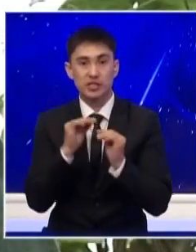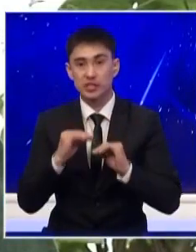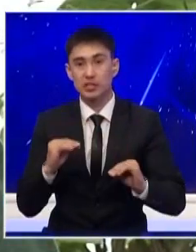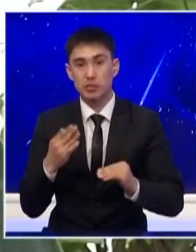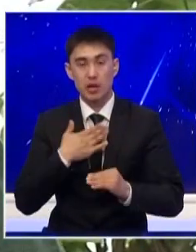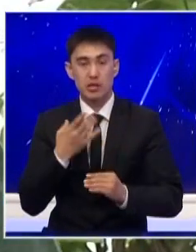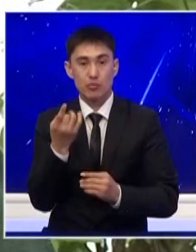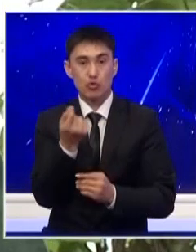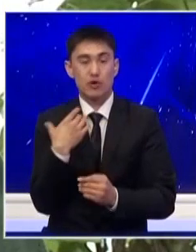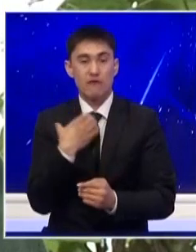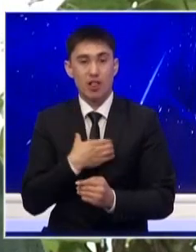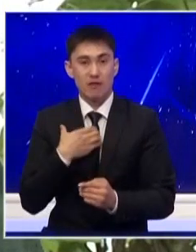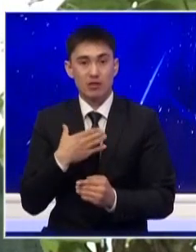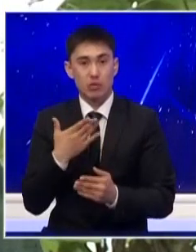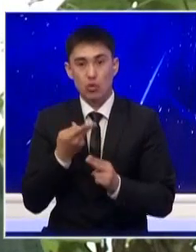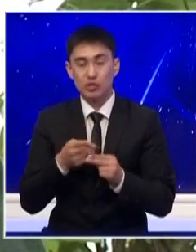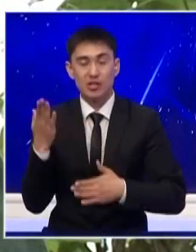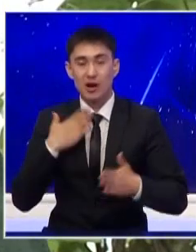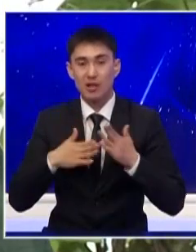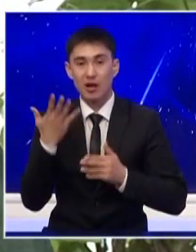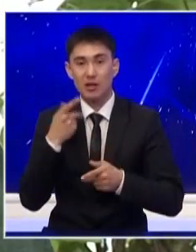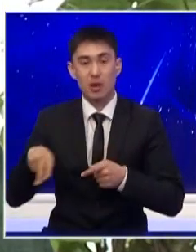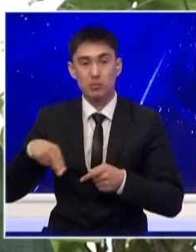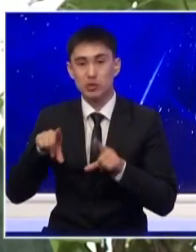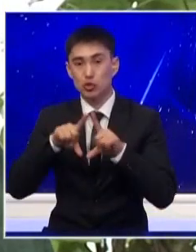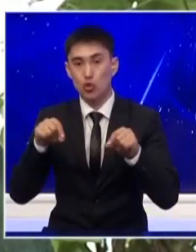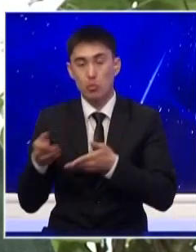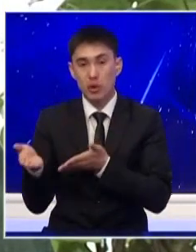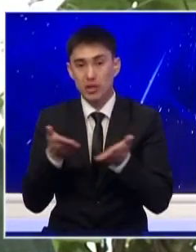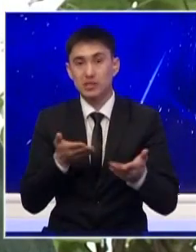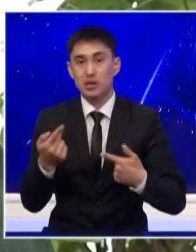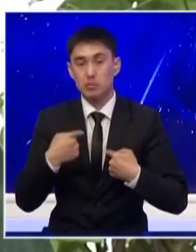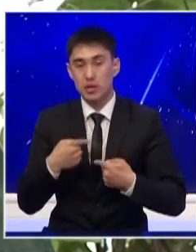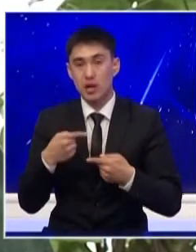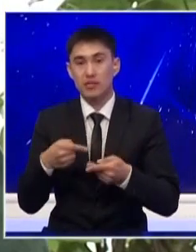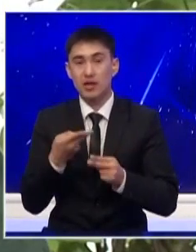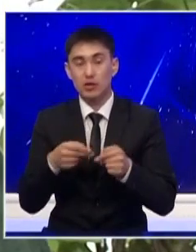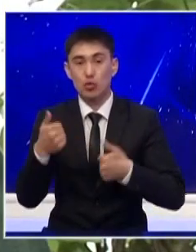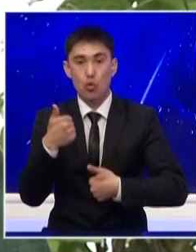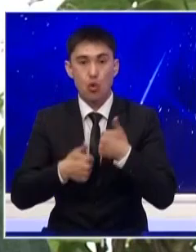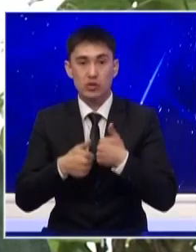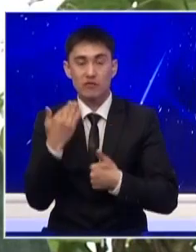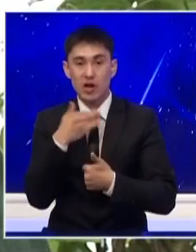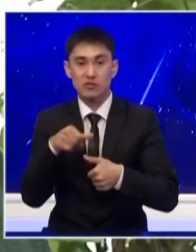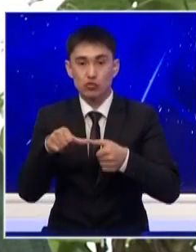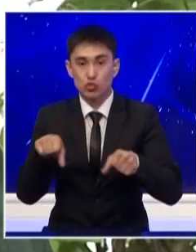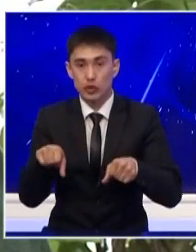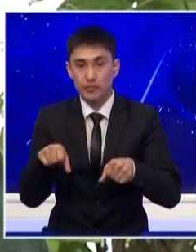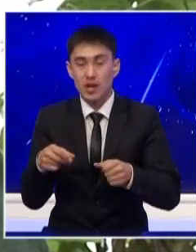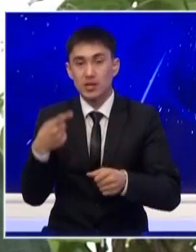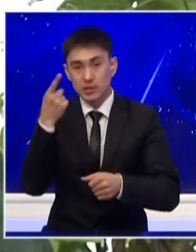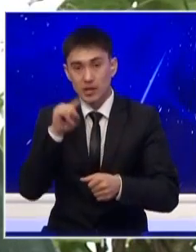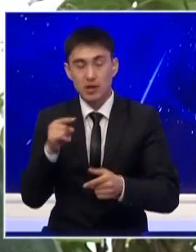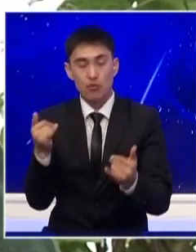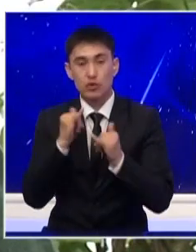я немного волновался. Я был очень рад, когда администрация школы пригласила именно меня на этот конкурс в качестве судьи. Знаете,